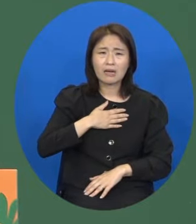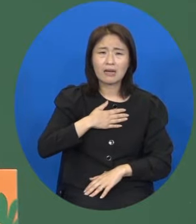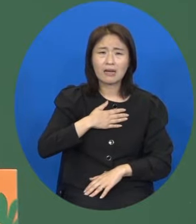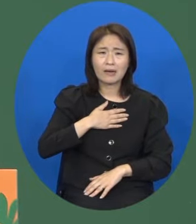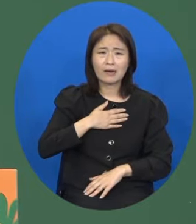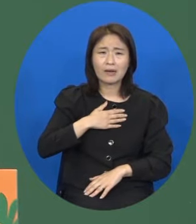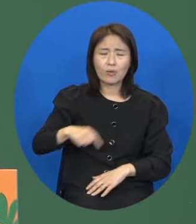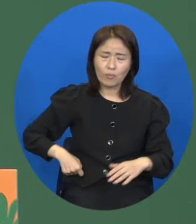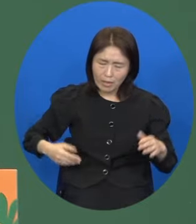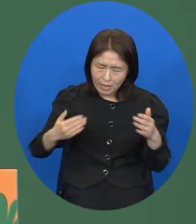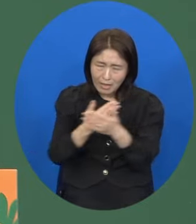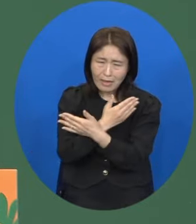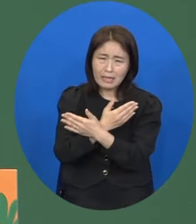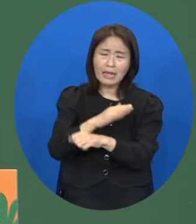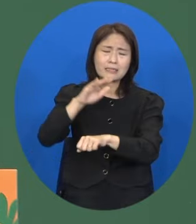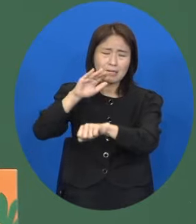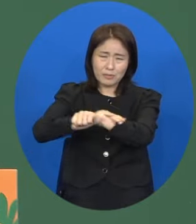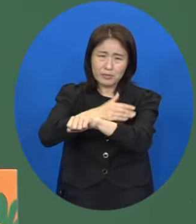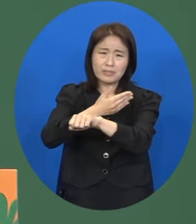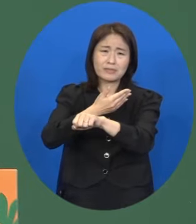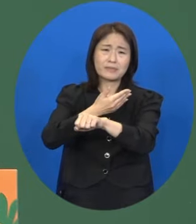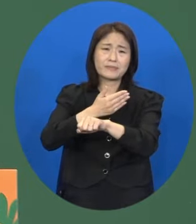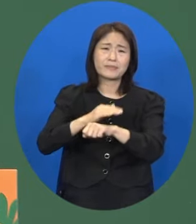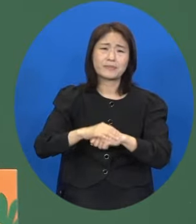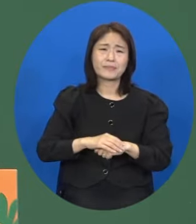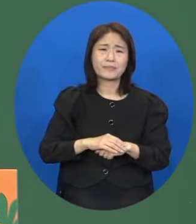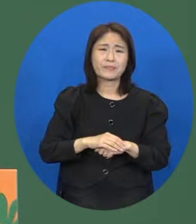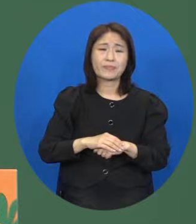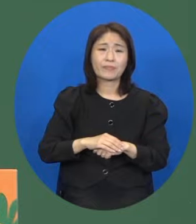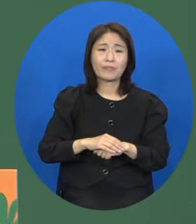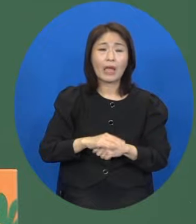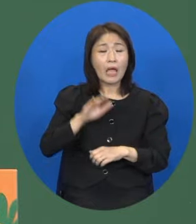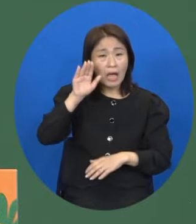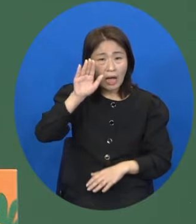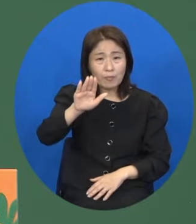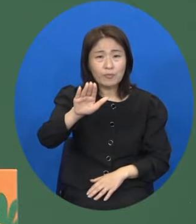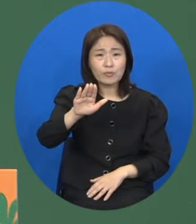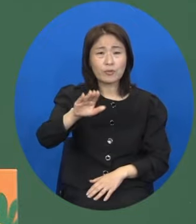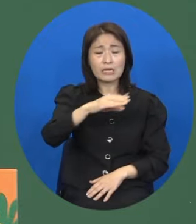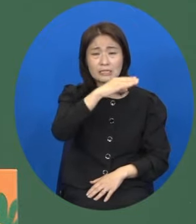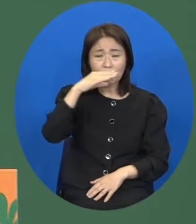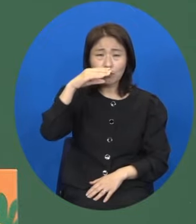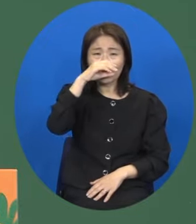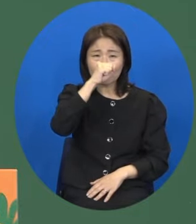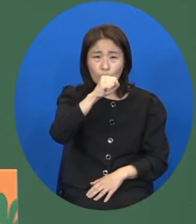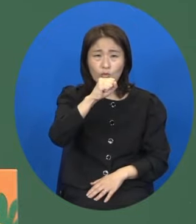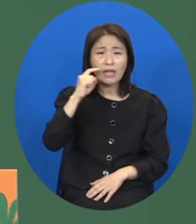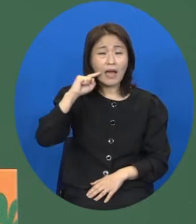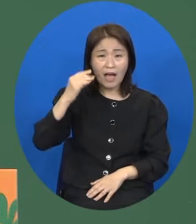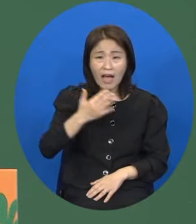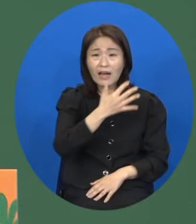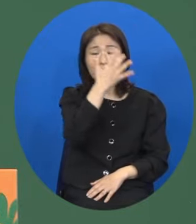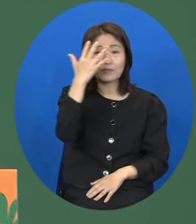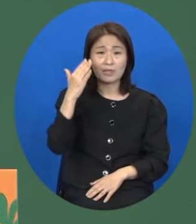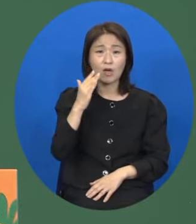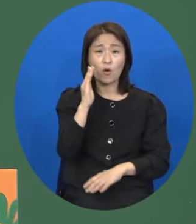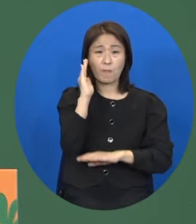회개합니다. 앞으로 주님의 참되고 선하며 아름다운 말씀이 전해지기